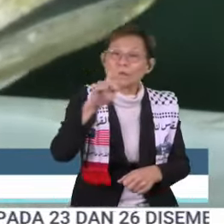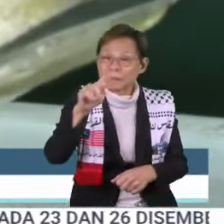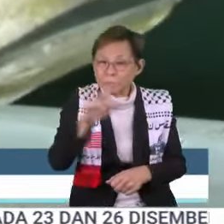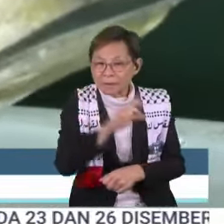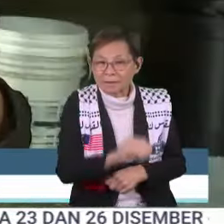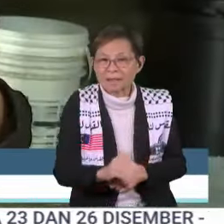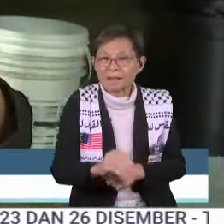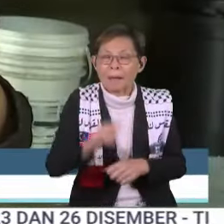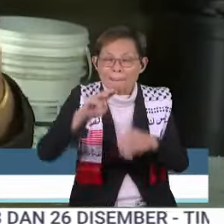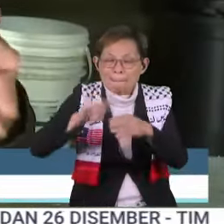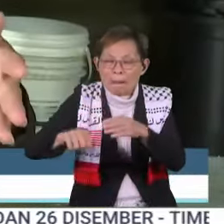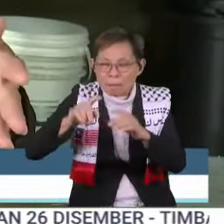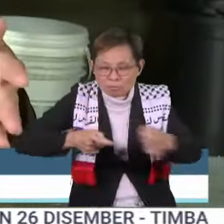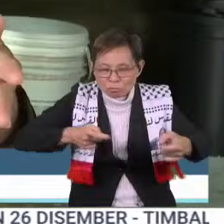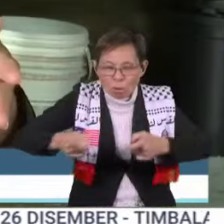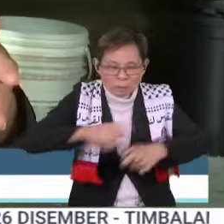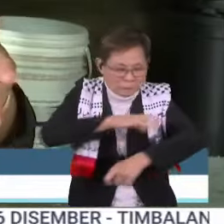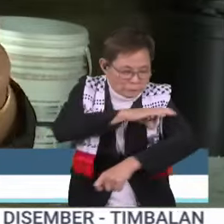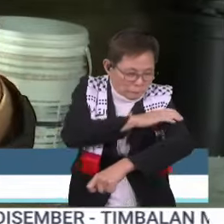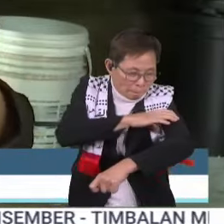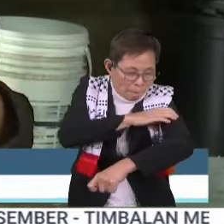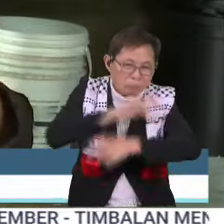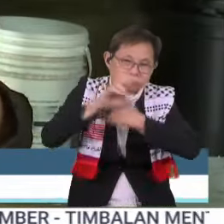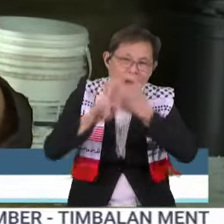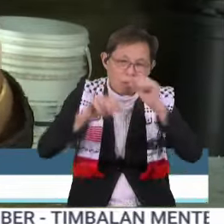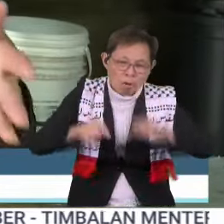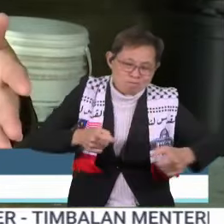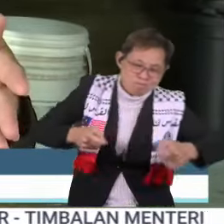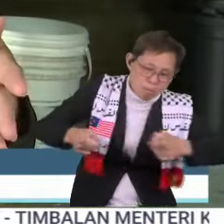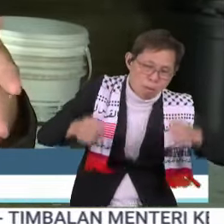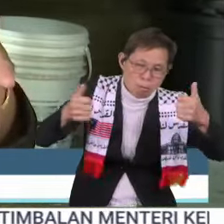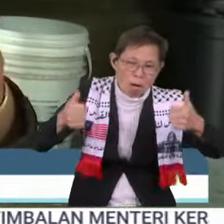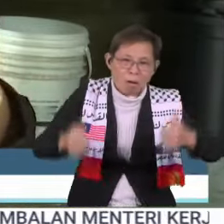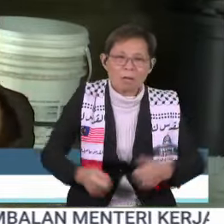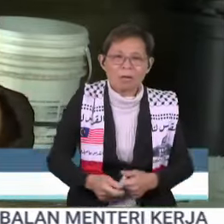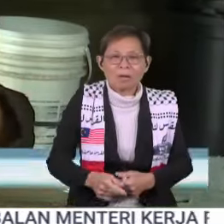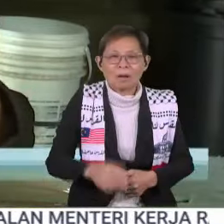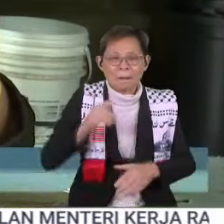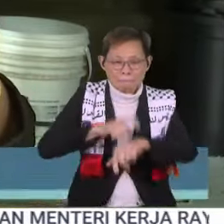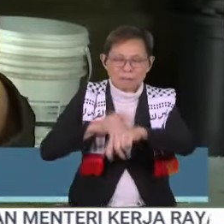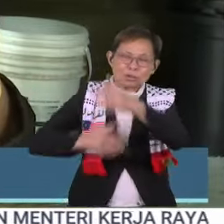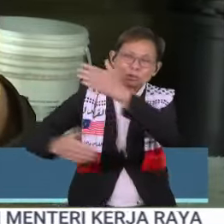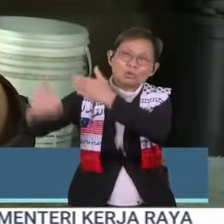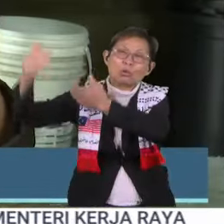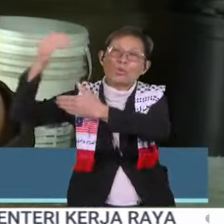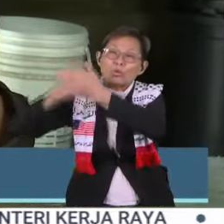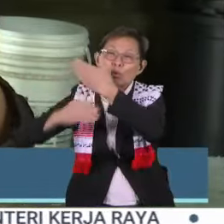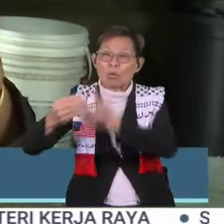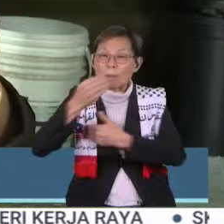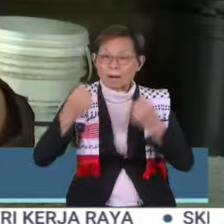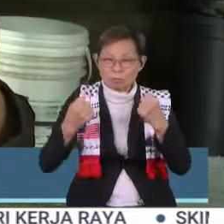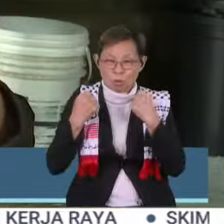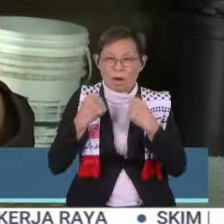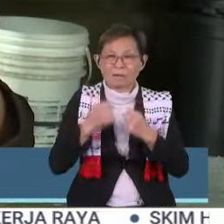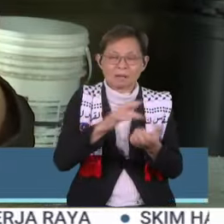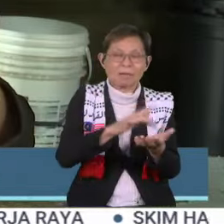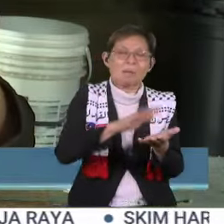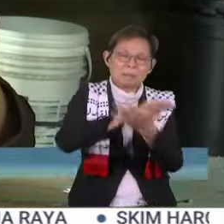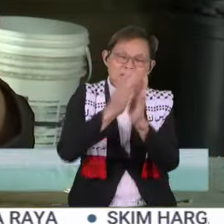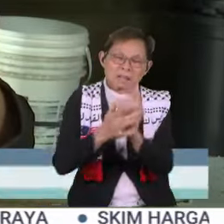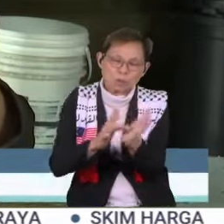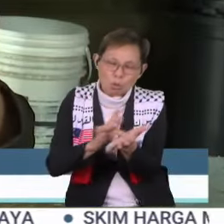tekanan darah. Ubi gadung ini merupakan salah satu sumber karbohidrat pada zaman dahulu dan juga menjadi sumber perubatan, namun